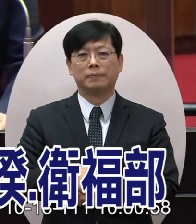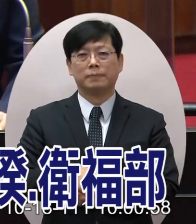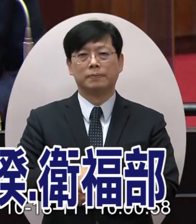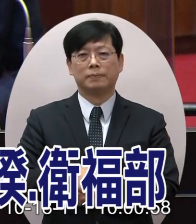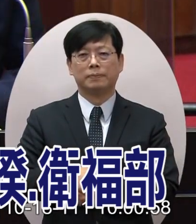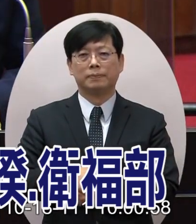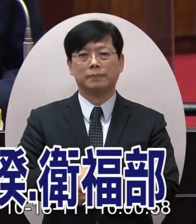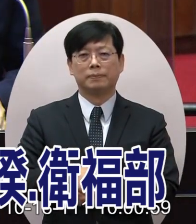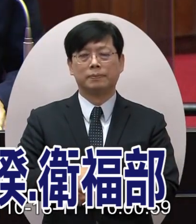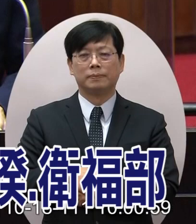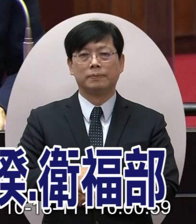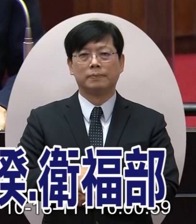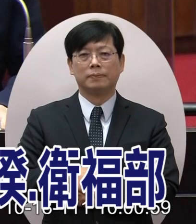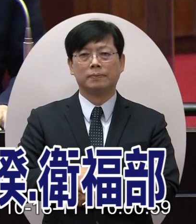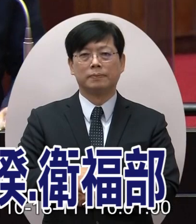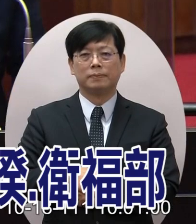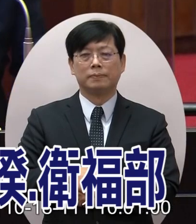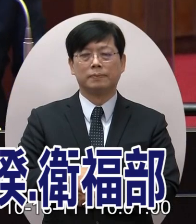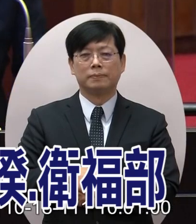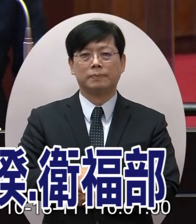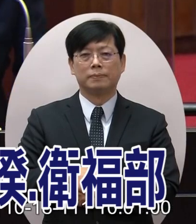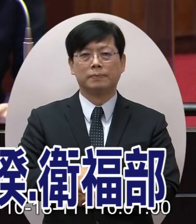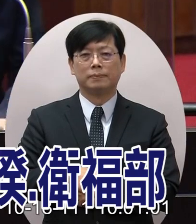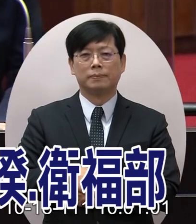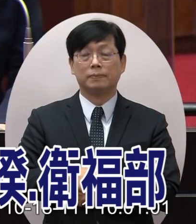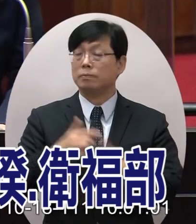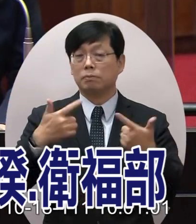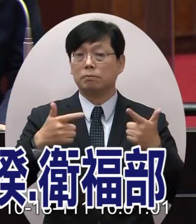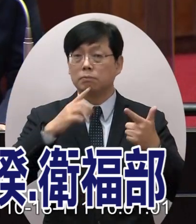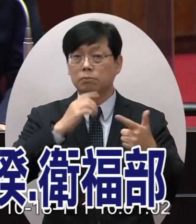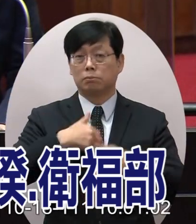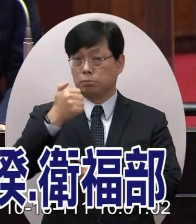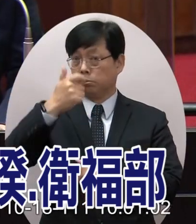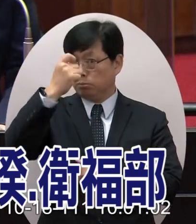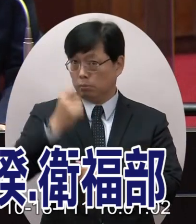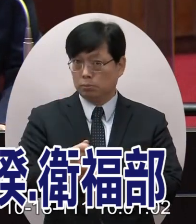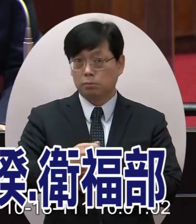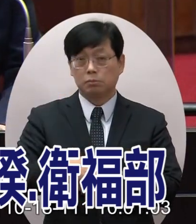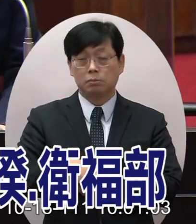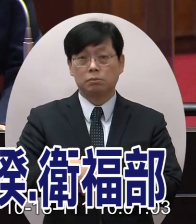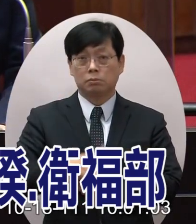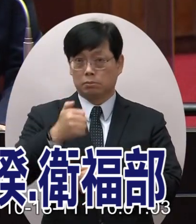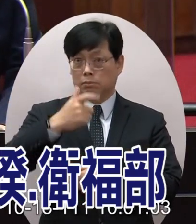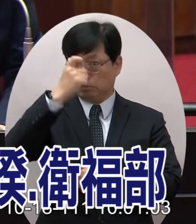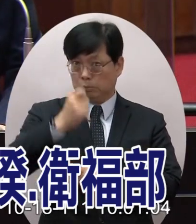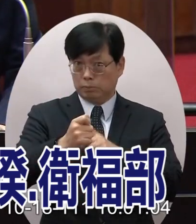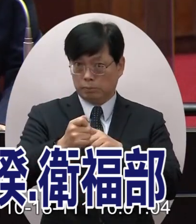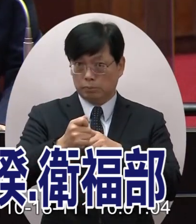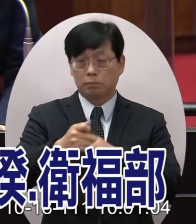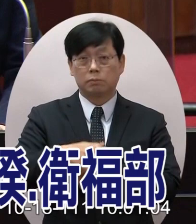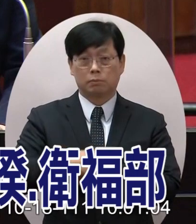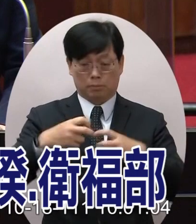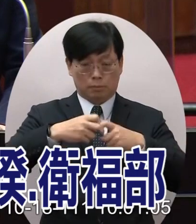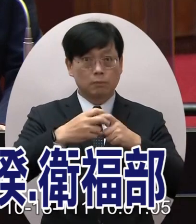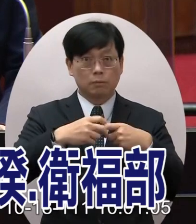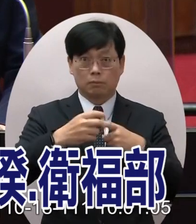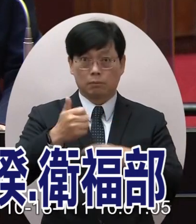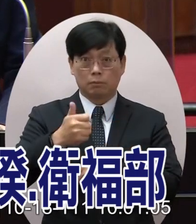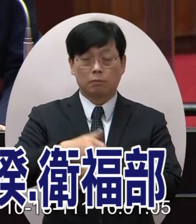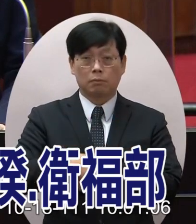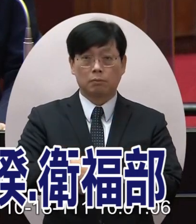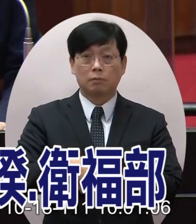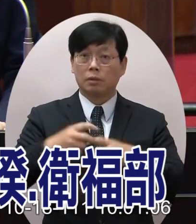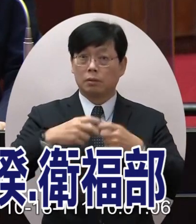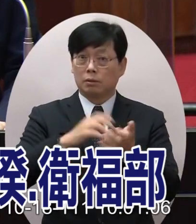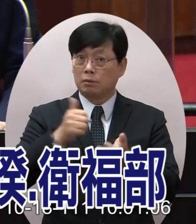官员，可能是社会人士。他自己 不是因为50亿哈，50亿是关李秉义， 李